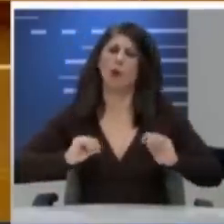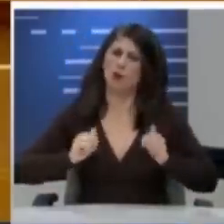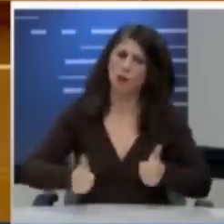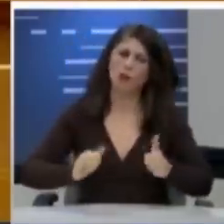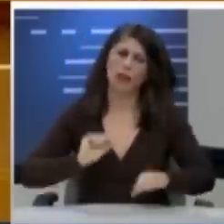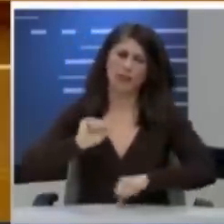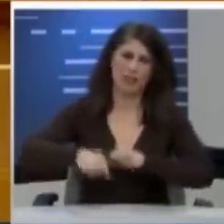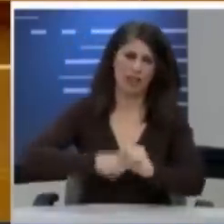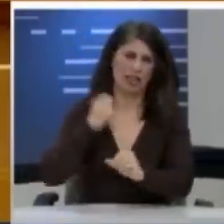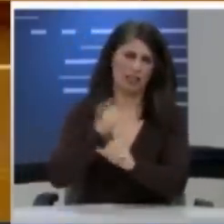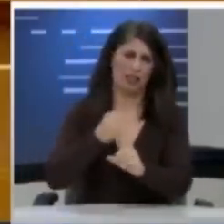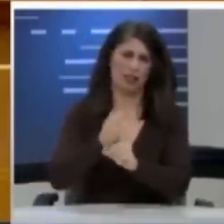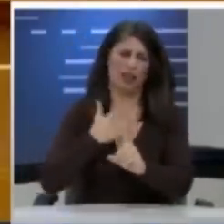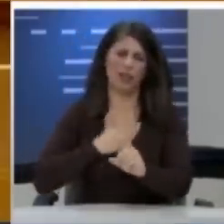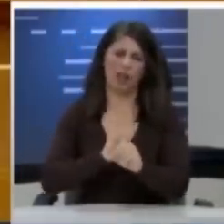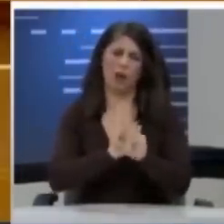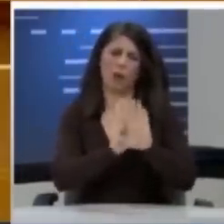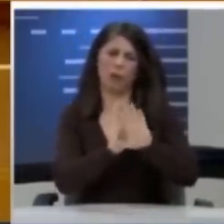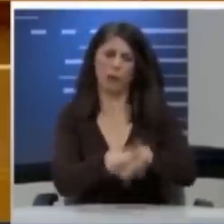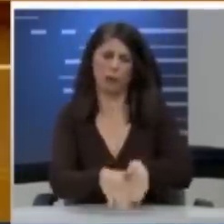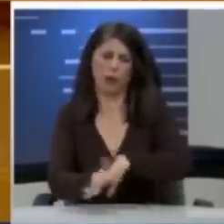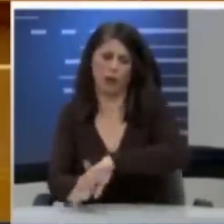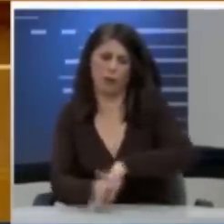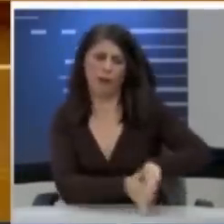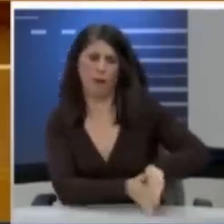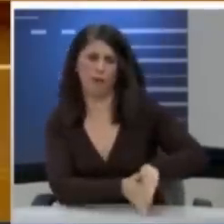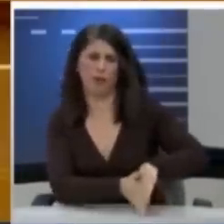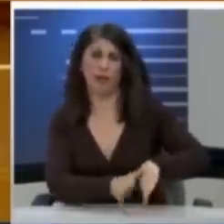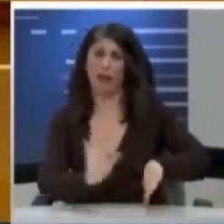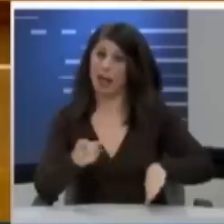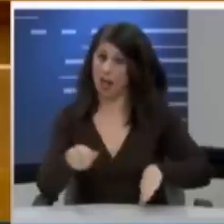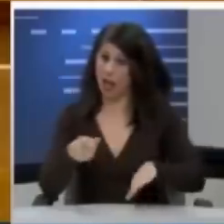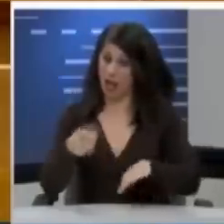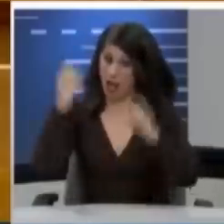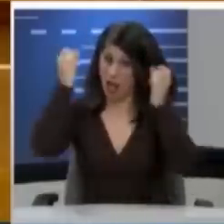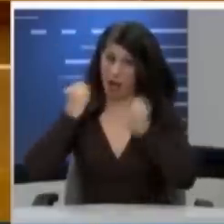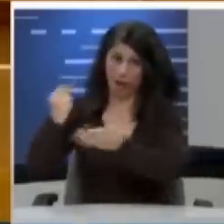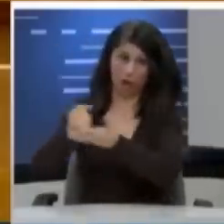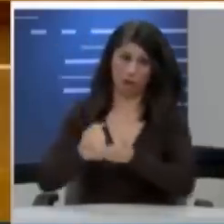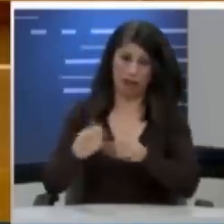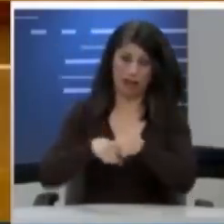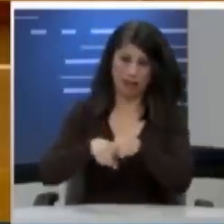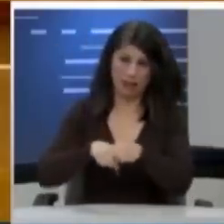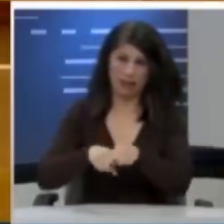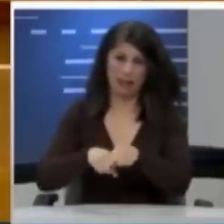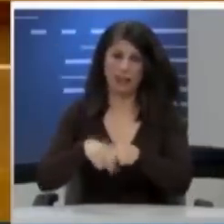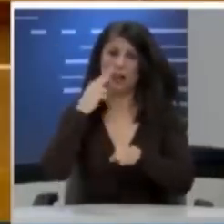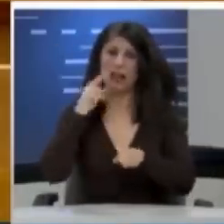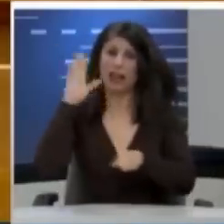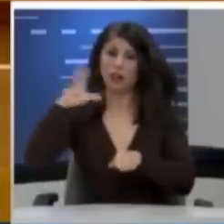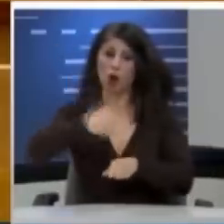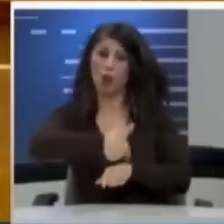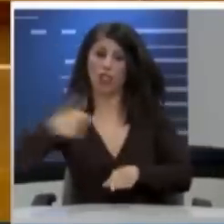και δράση διεκδίκησης των επανορθώσεων. Είτε αυτές αφορούν το κατοχικό δάνειο και τις καταστροφές στην